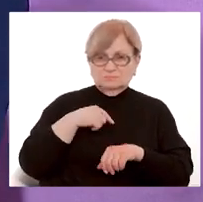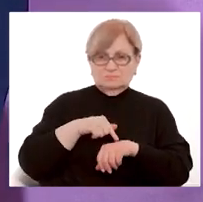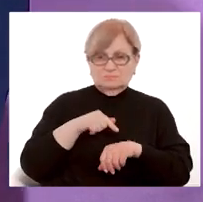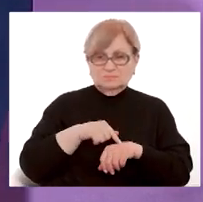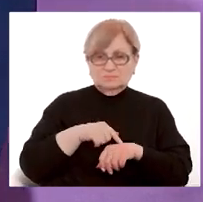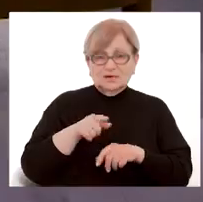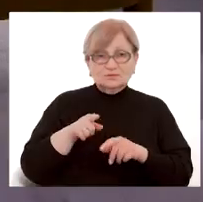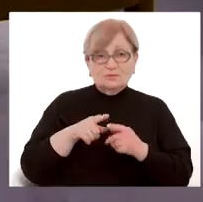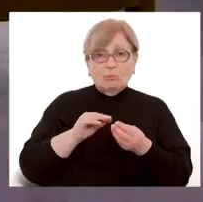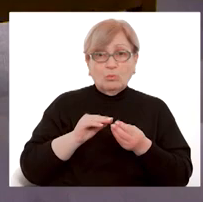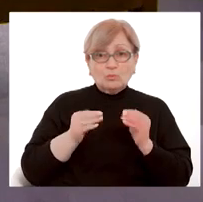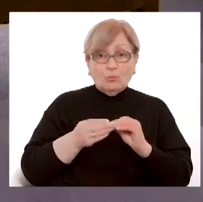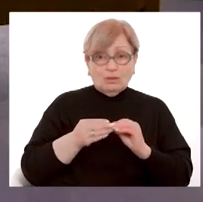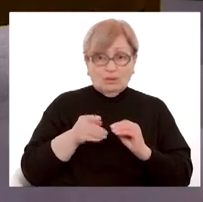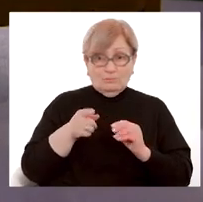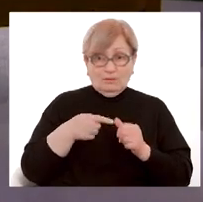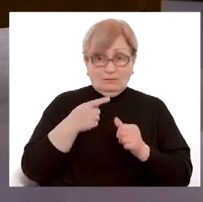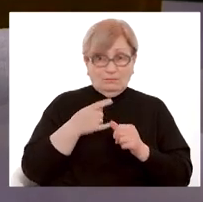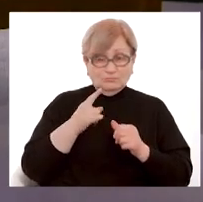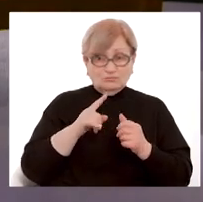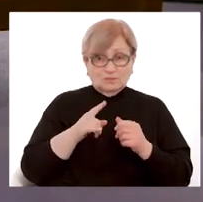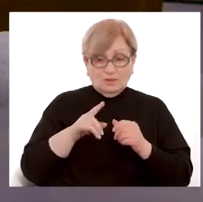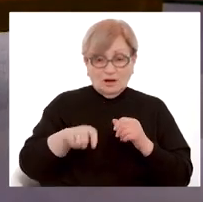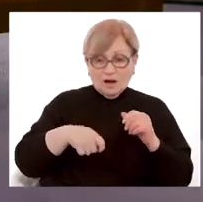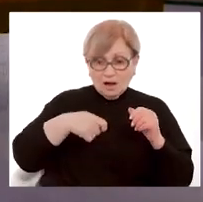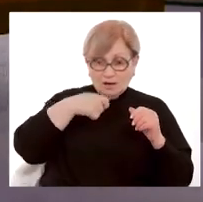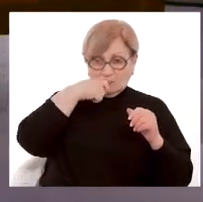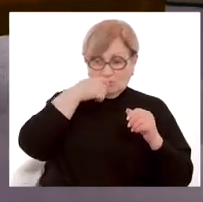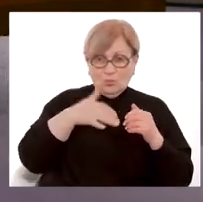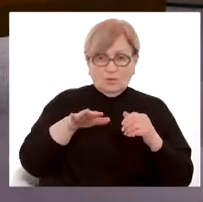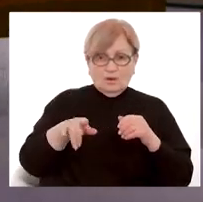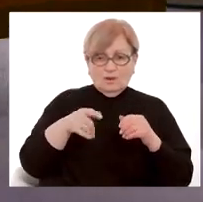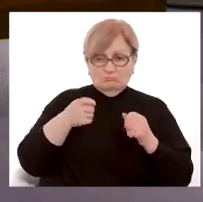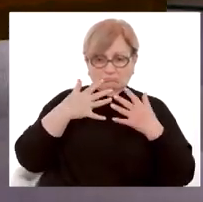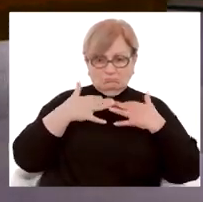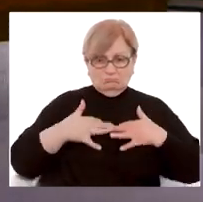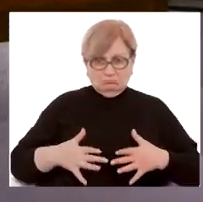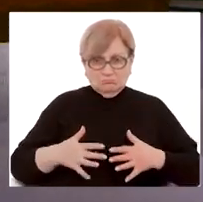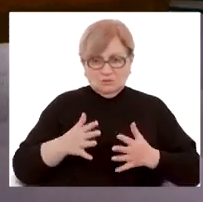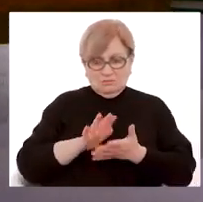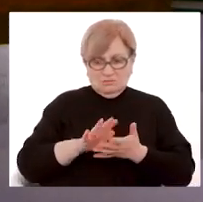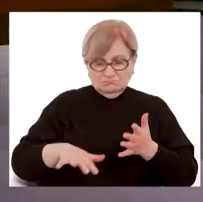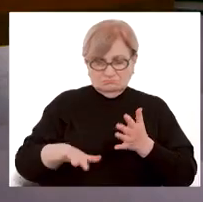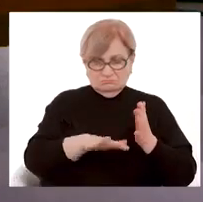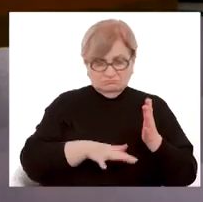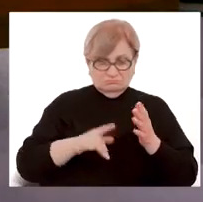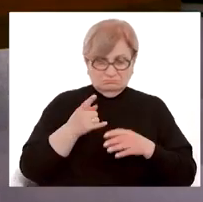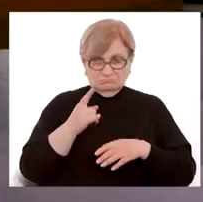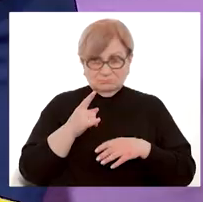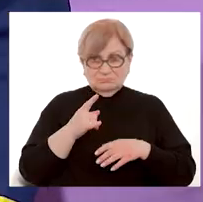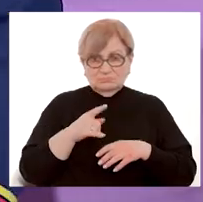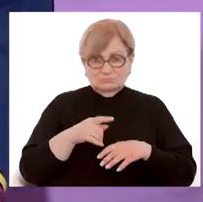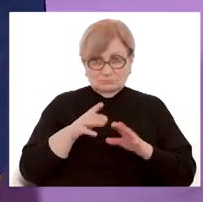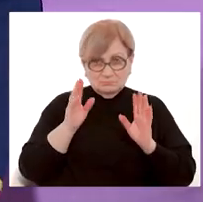პრობლემის გადაჭრა, ხო? ვთქვათ, პრობლემა არის ის, რომ ვთქვათ, აიღო ეს საკვები, მიიტანა პირთან, დაიყვარა, დაისოარა, იქაურობა დასვარა, ხო, სივრცე.